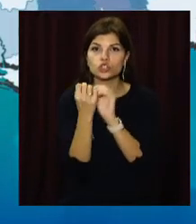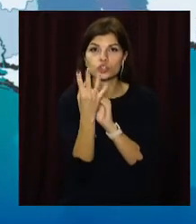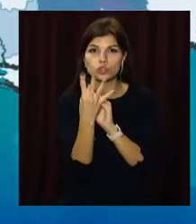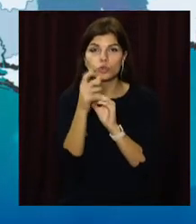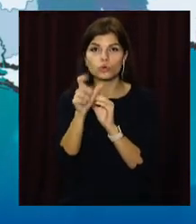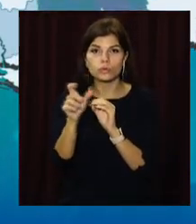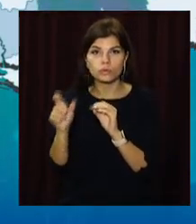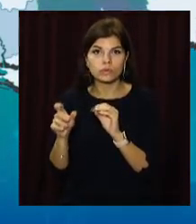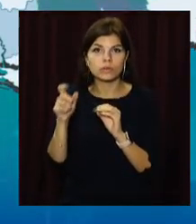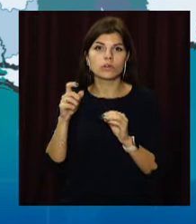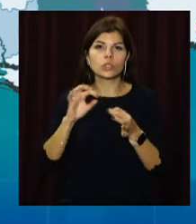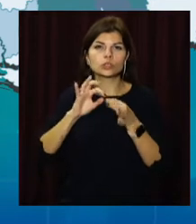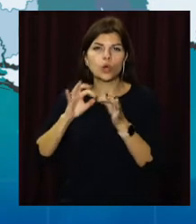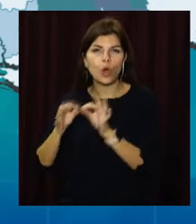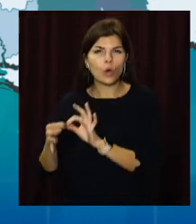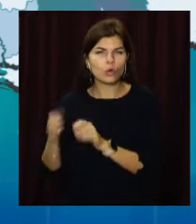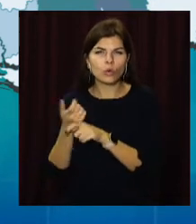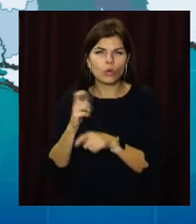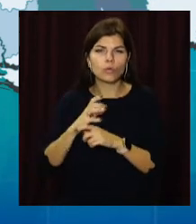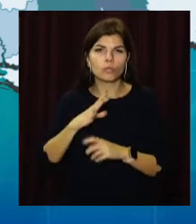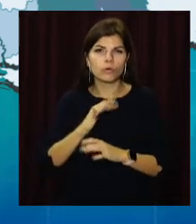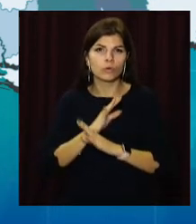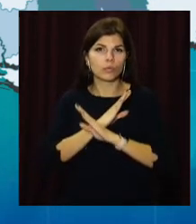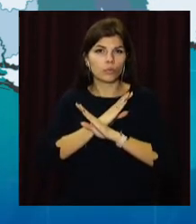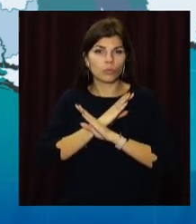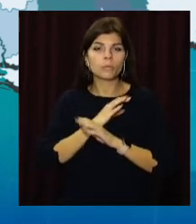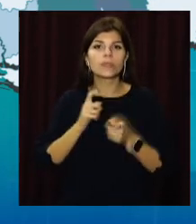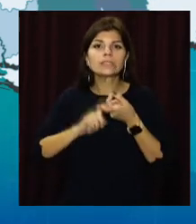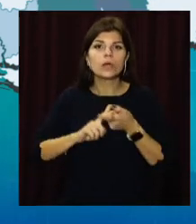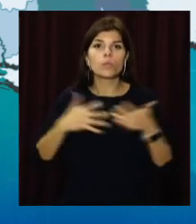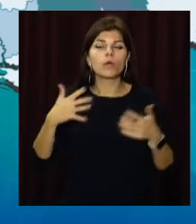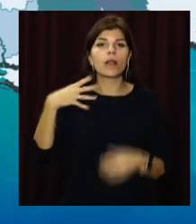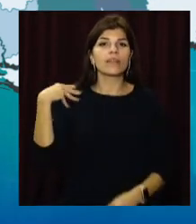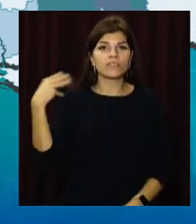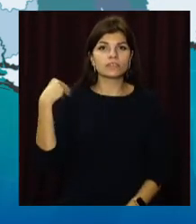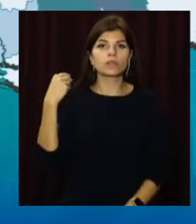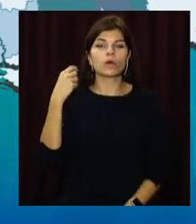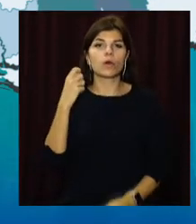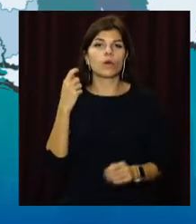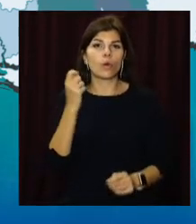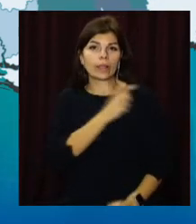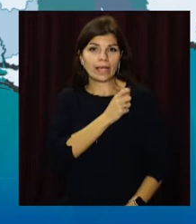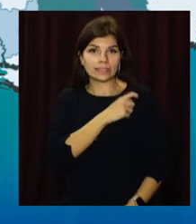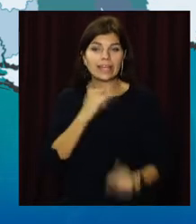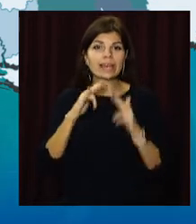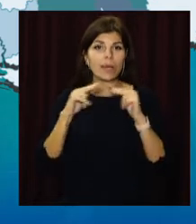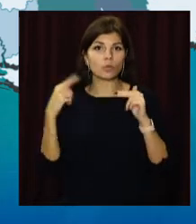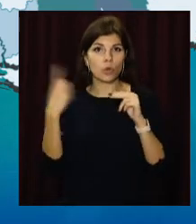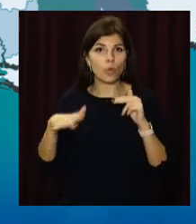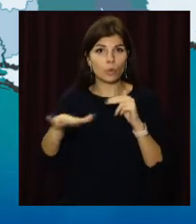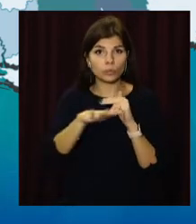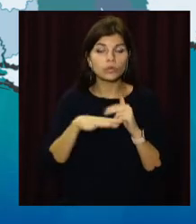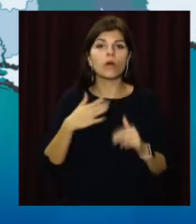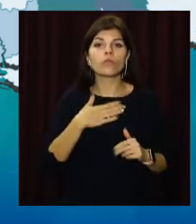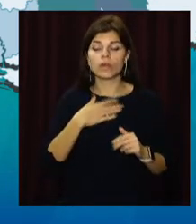614 пацієнтів від ускладнень померли. Найбільше нових заражених у Львівській, Одеській та Дніпропетровській областях. У нашому